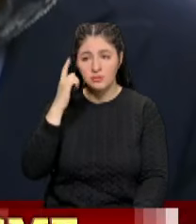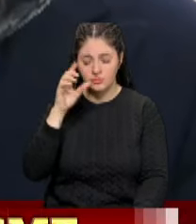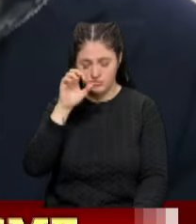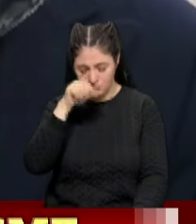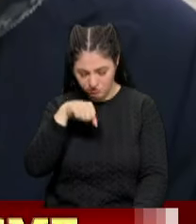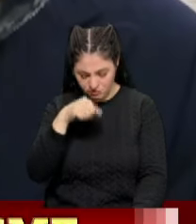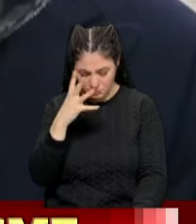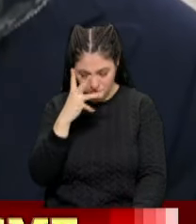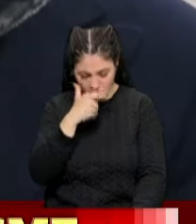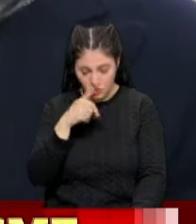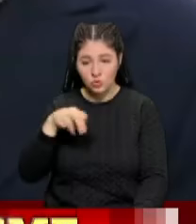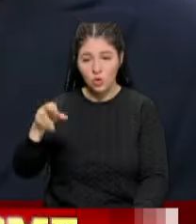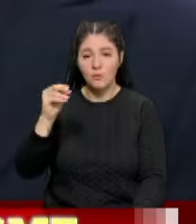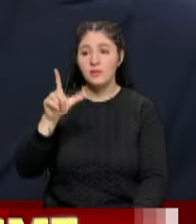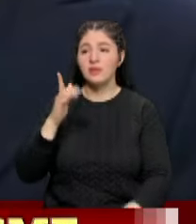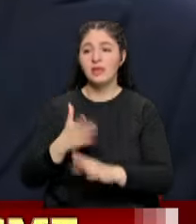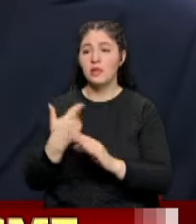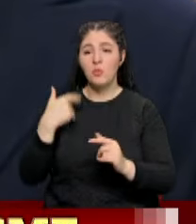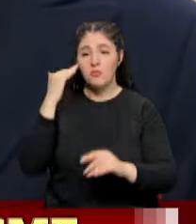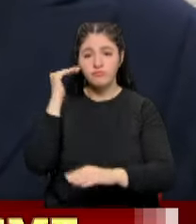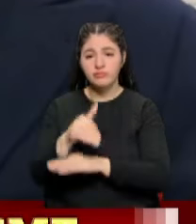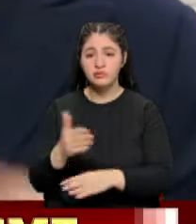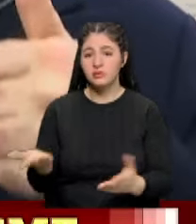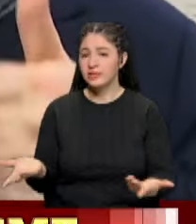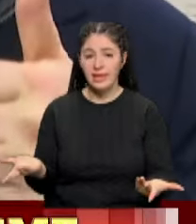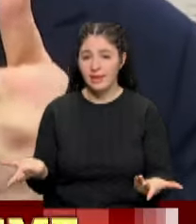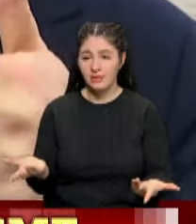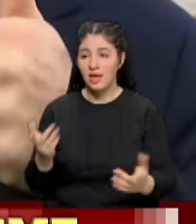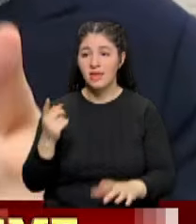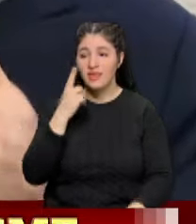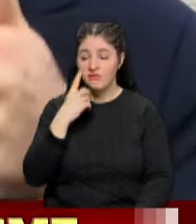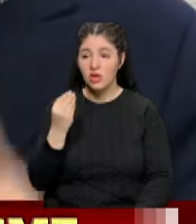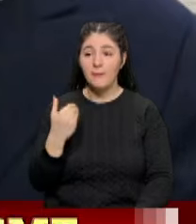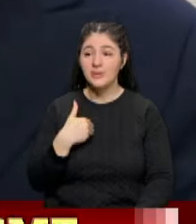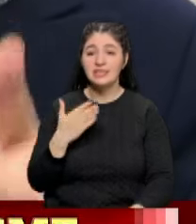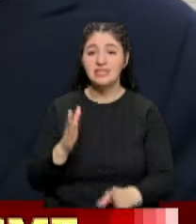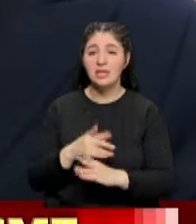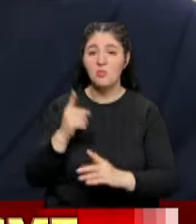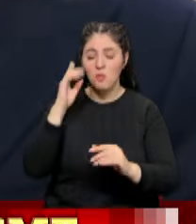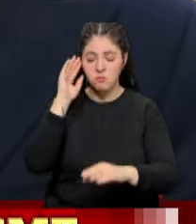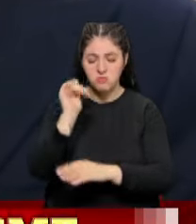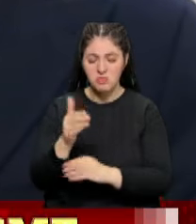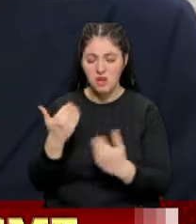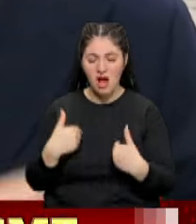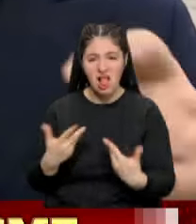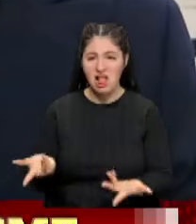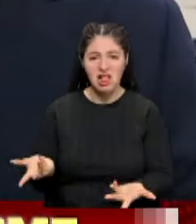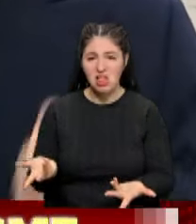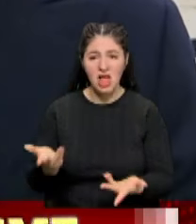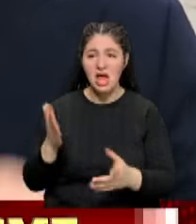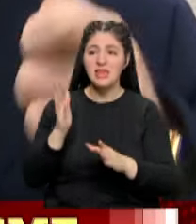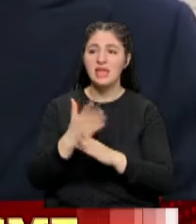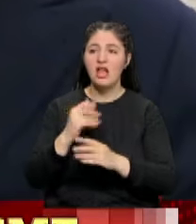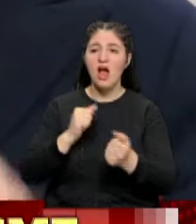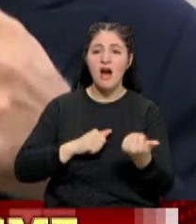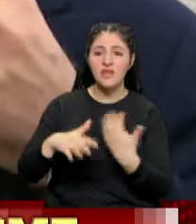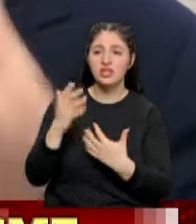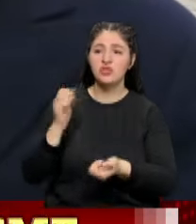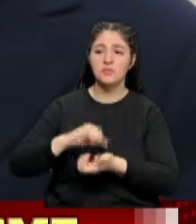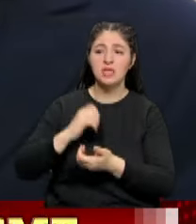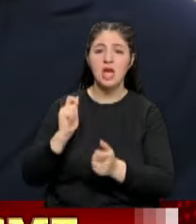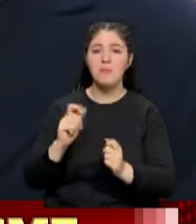eğip düşünmemiz lazım. Niçin bu duruma düştük? Devlet olarak biz niçin bu duruma düştük? Niçin afetlerde